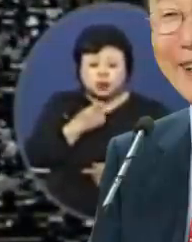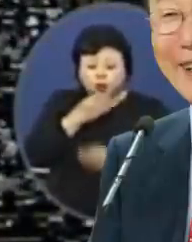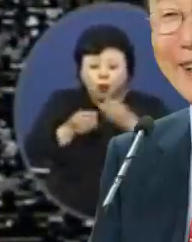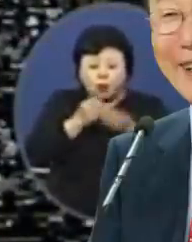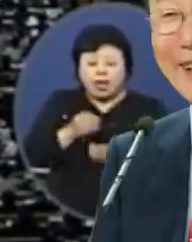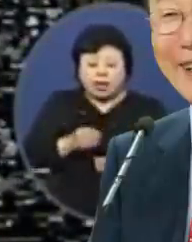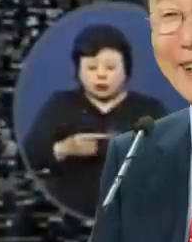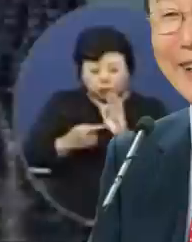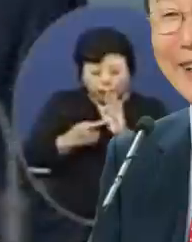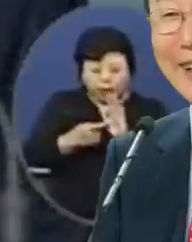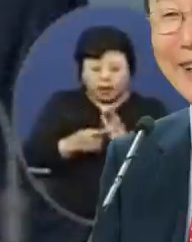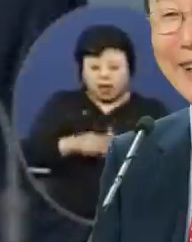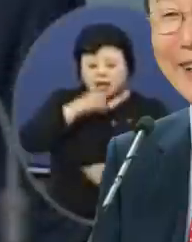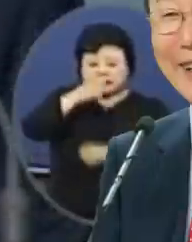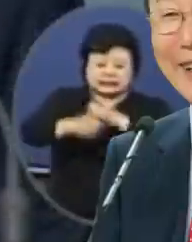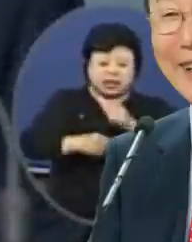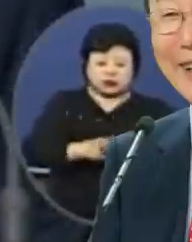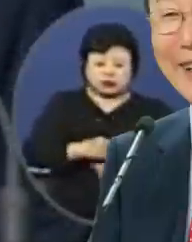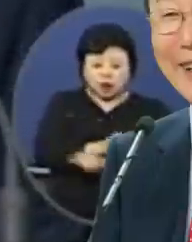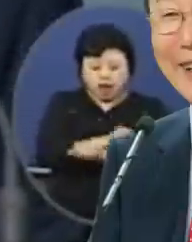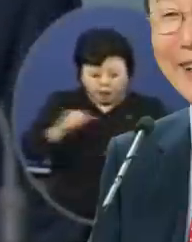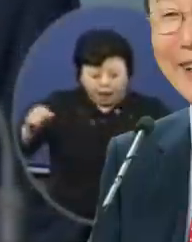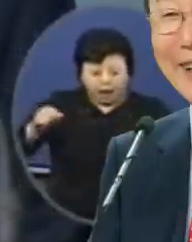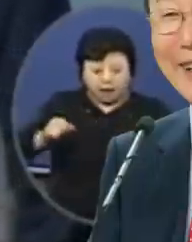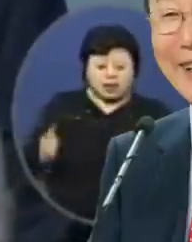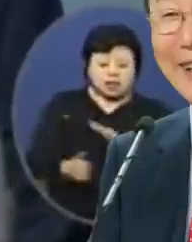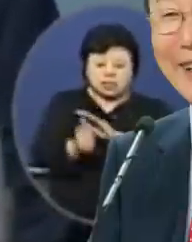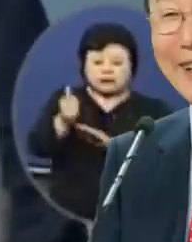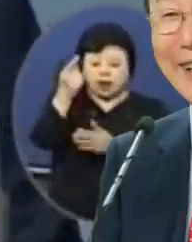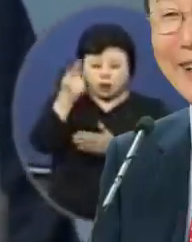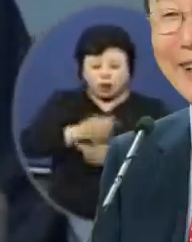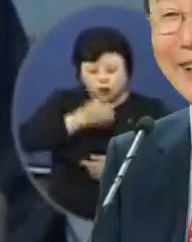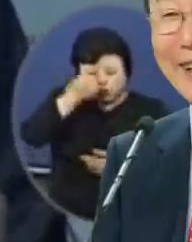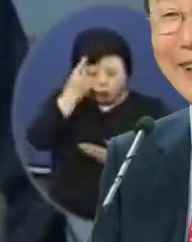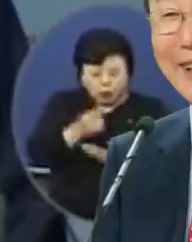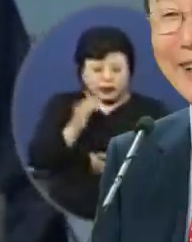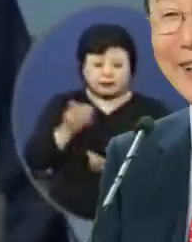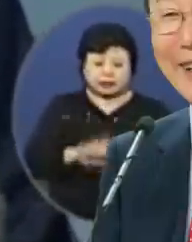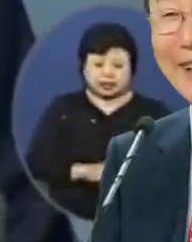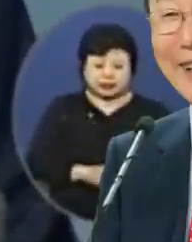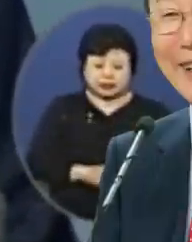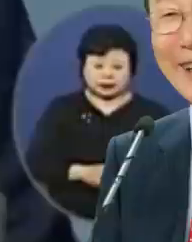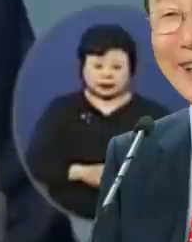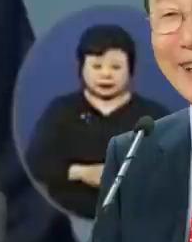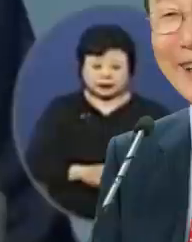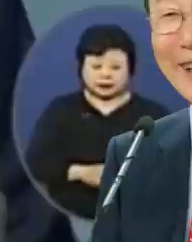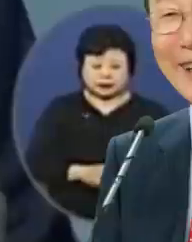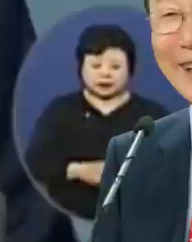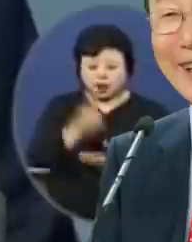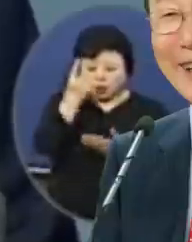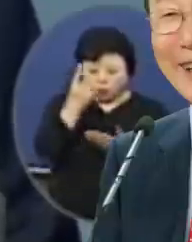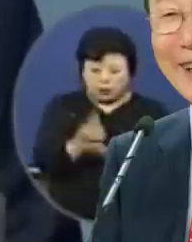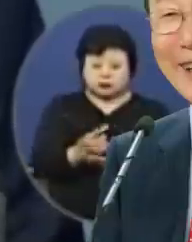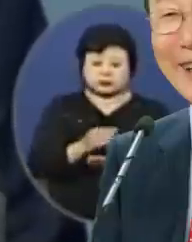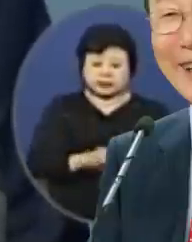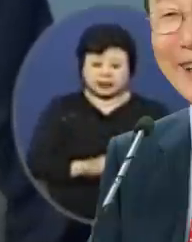통해서 자유가 오고 해방이 오고 희망이 오고 꿈이 온다는 것입니다. 그리고 그것이